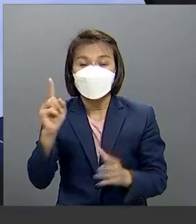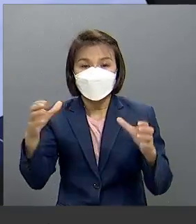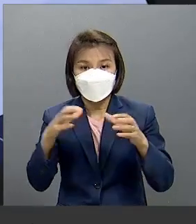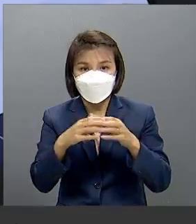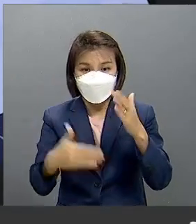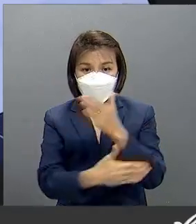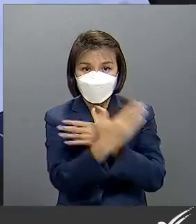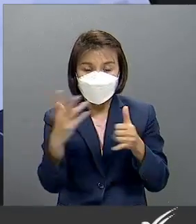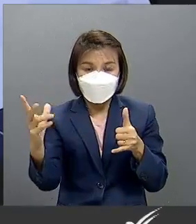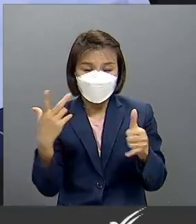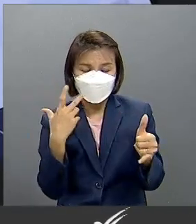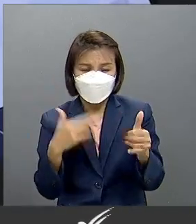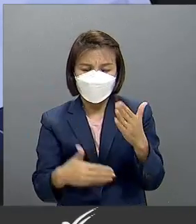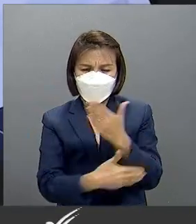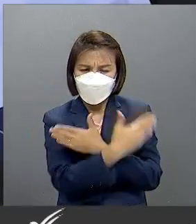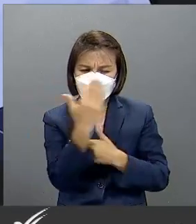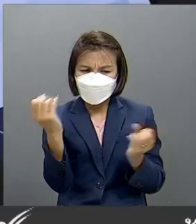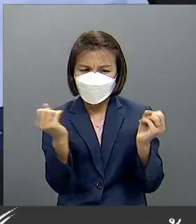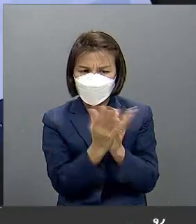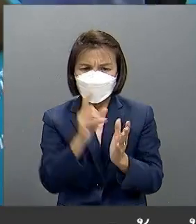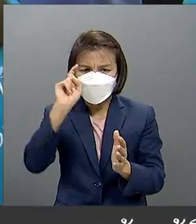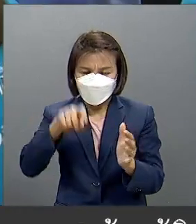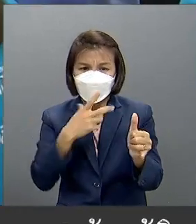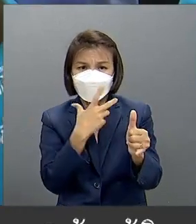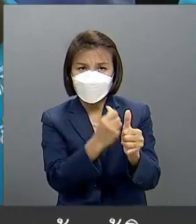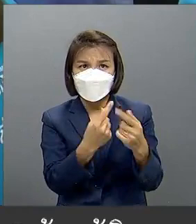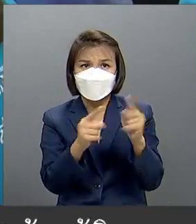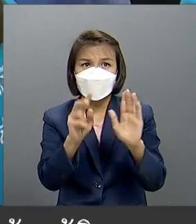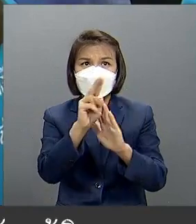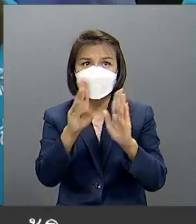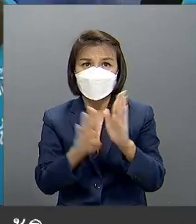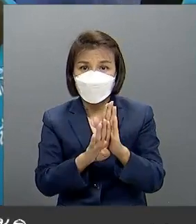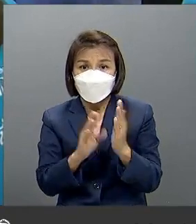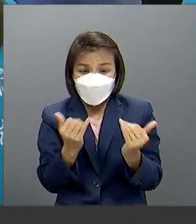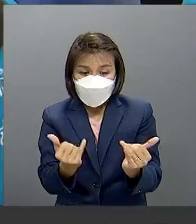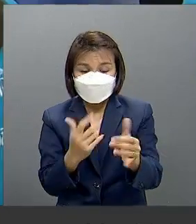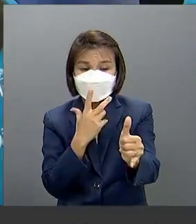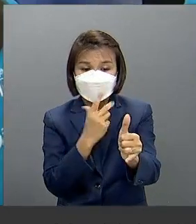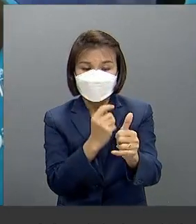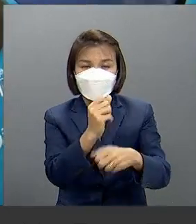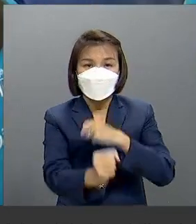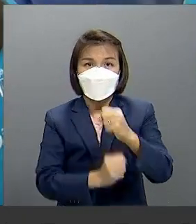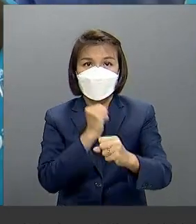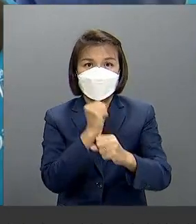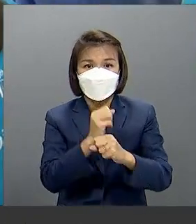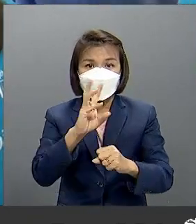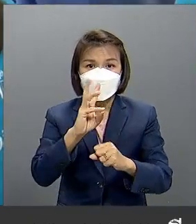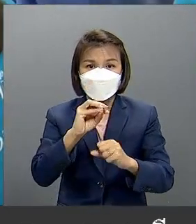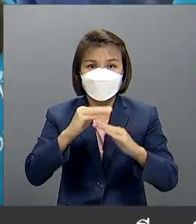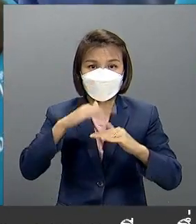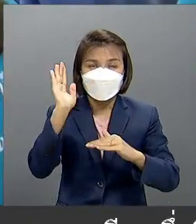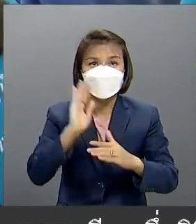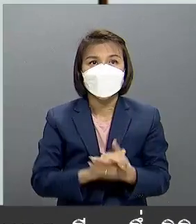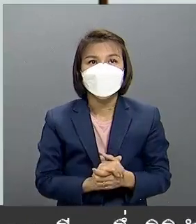ได้รับวัคซีนแต่ด้วยระบบที่เปิดให้ลงทะเบียนและฉีดวัคซีนในรอบวันนี้ให้เฉพาะผู้ที่มีอายุ60ปีขึ้นไปทำให้ชายคน